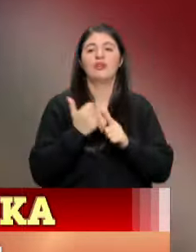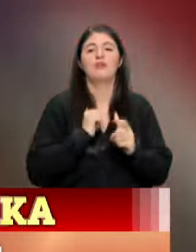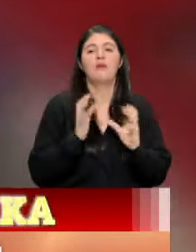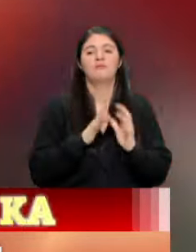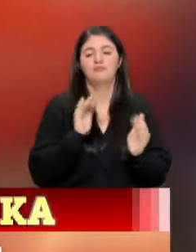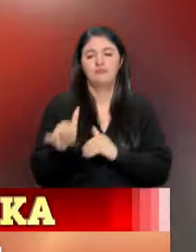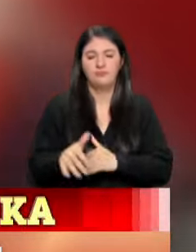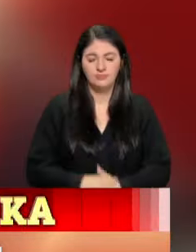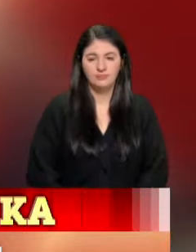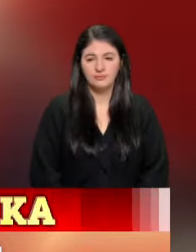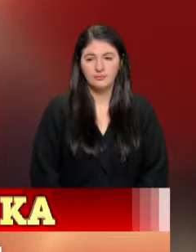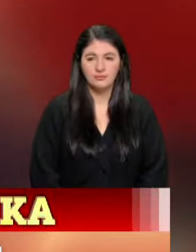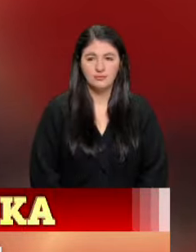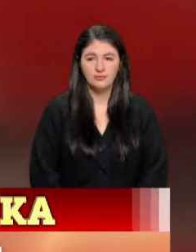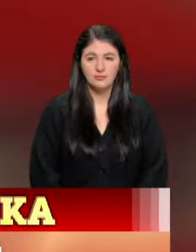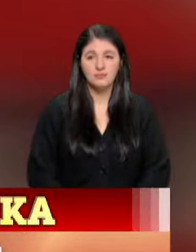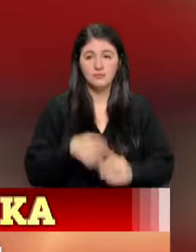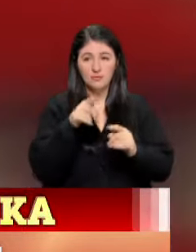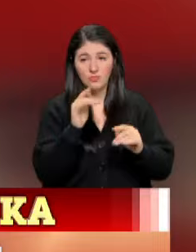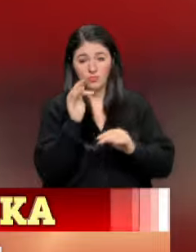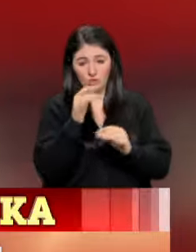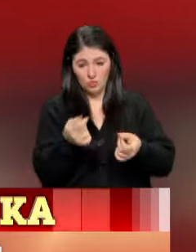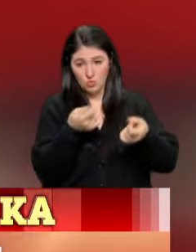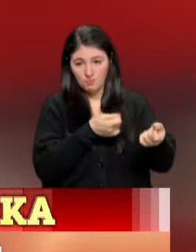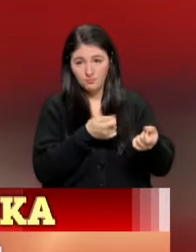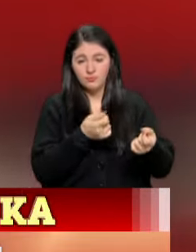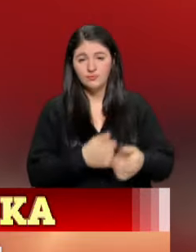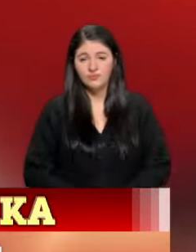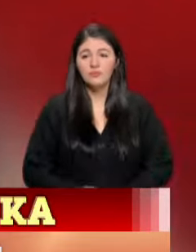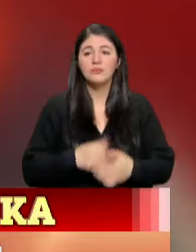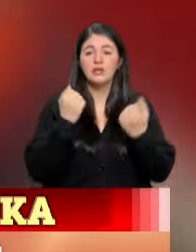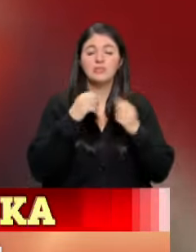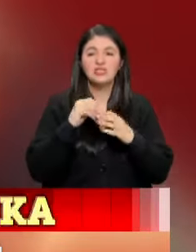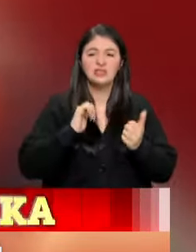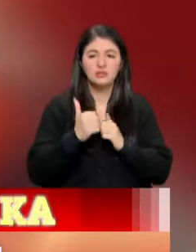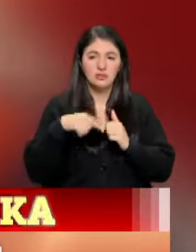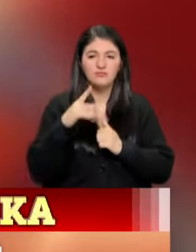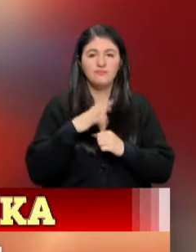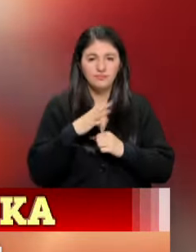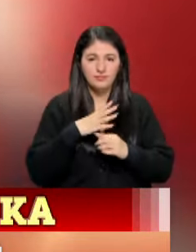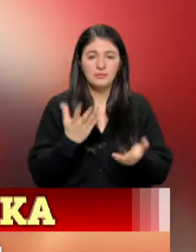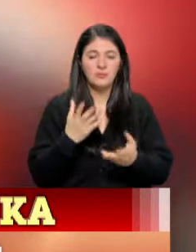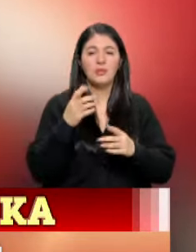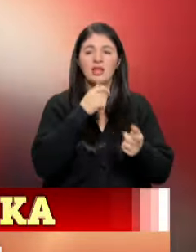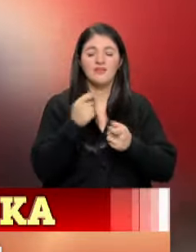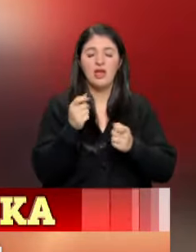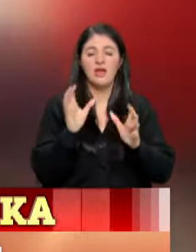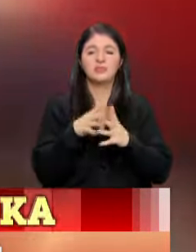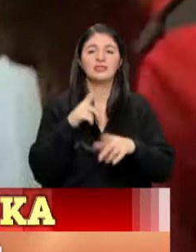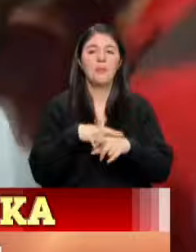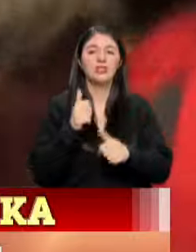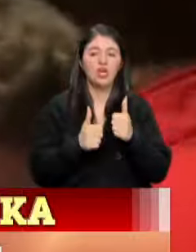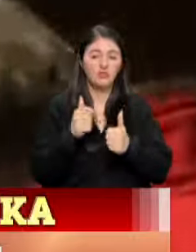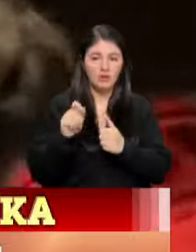ekibi sevk edildi. Tahtayı şuraya yukarı koyalım mı? Yok, orada kaydırız. Araçta sıkışanlar da vardı. İtfaiye ekipleri zamanla